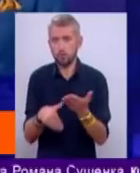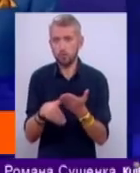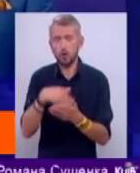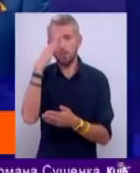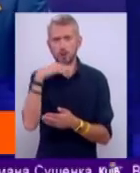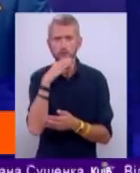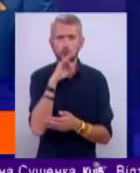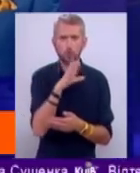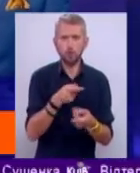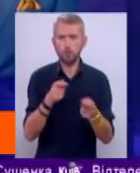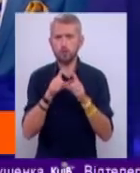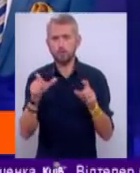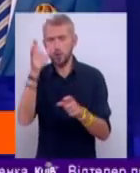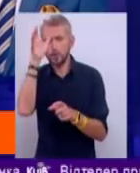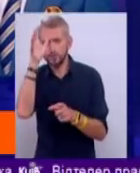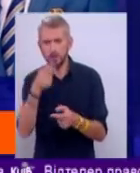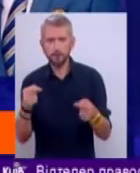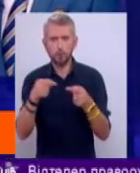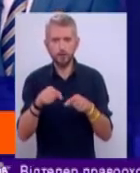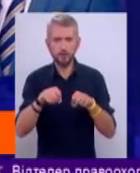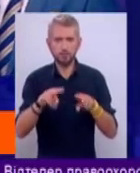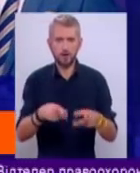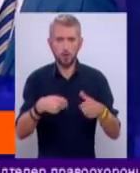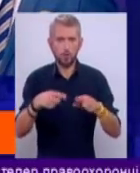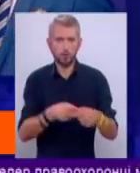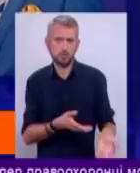СОС», управління освіти, відповідні компетентні органи.